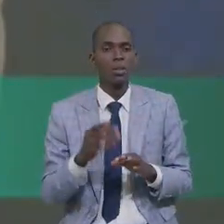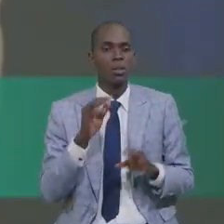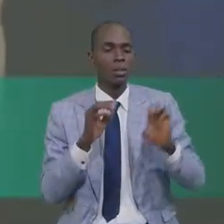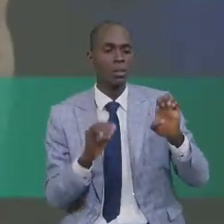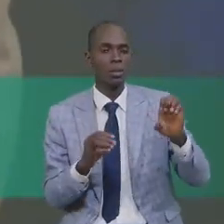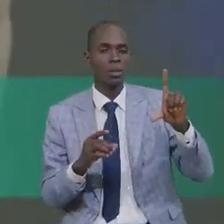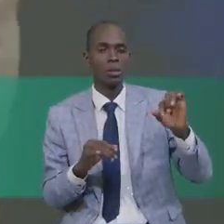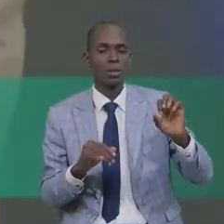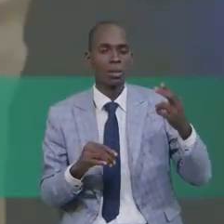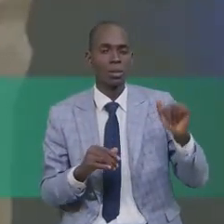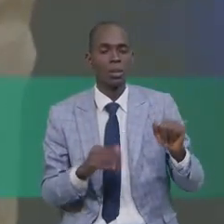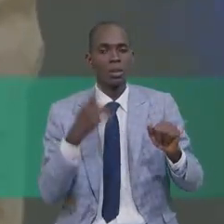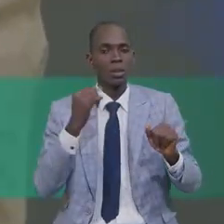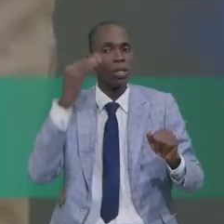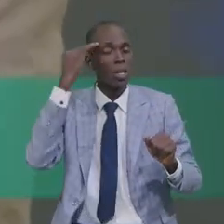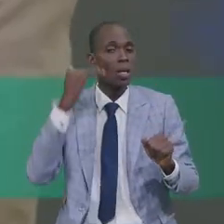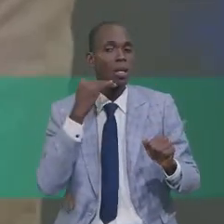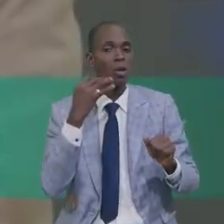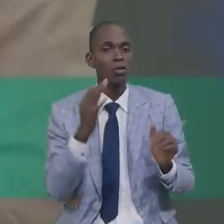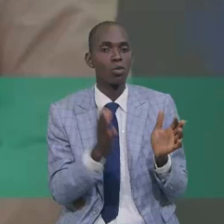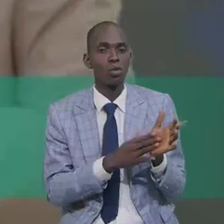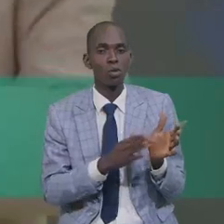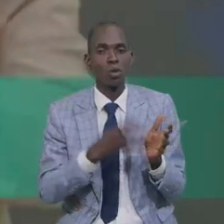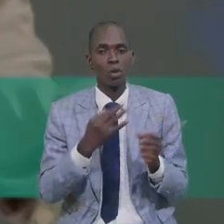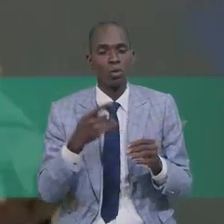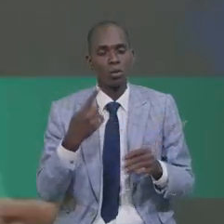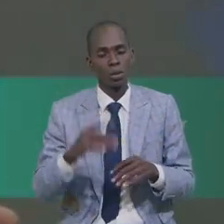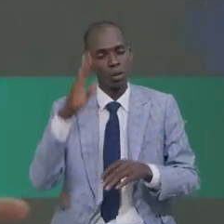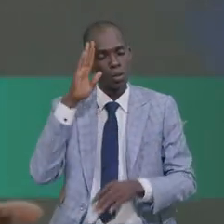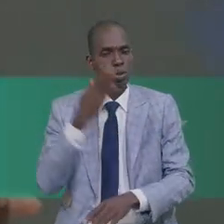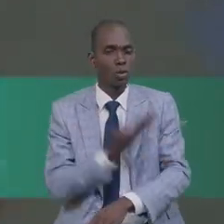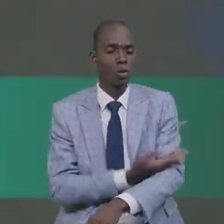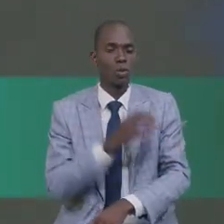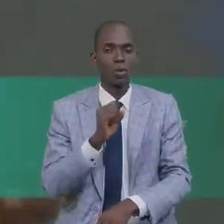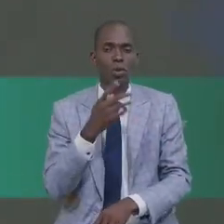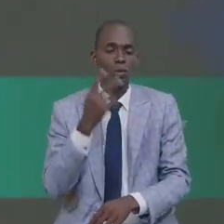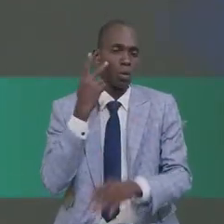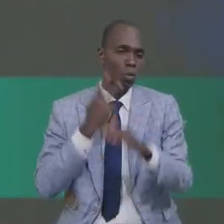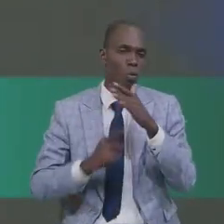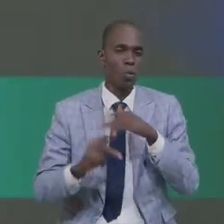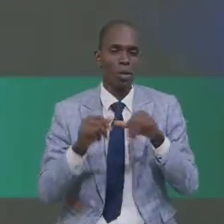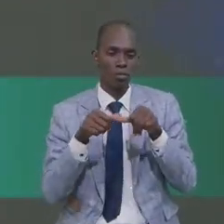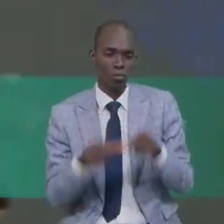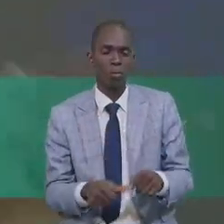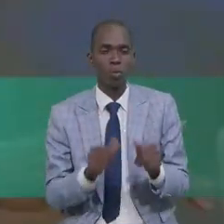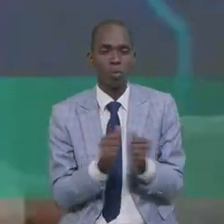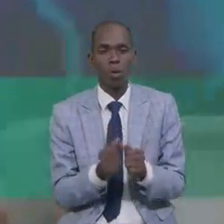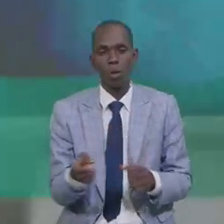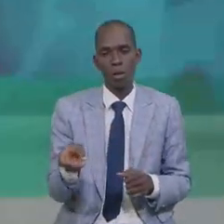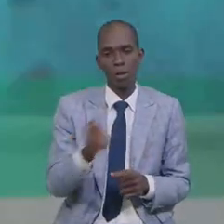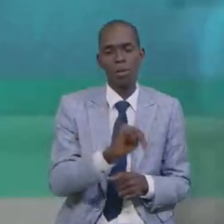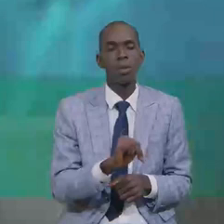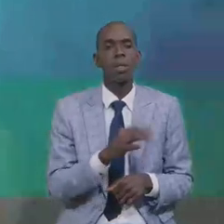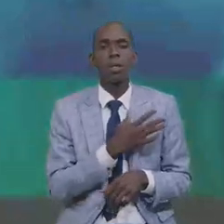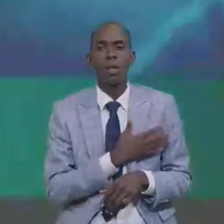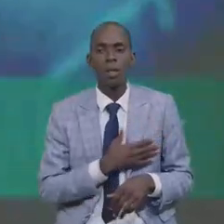Élisée. Celui qui était donc le responsable de l'école des fils des prophètes. Il était avec eux, il vivait